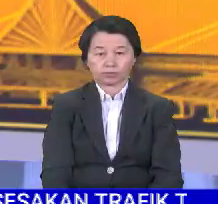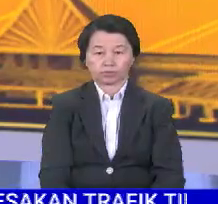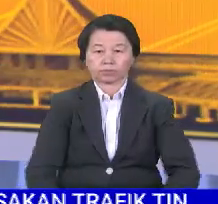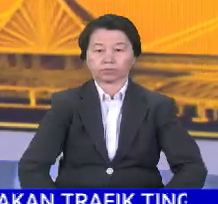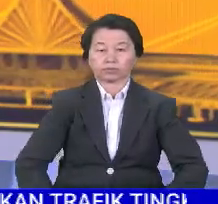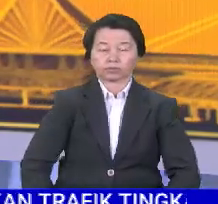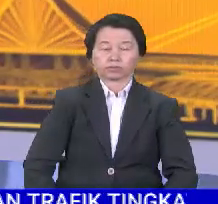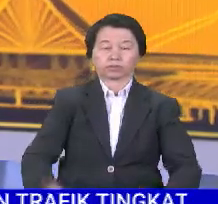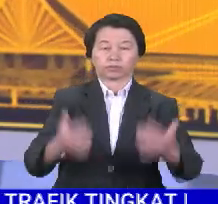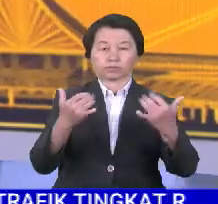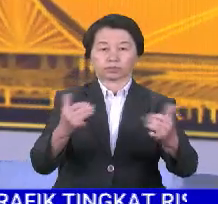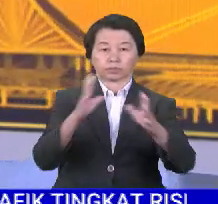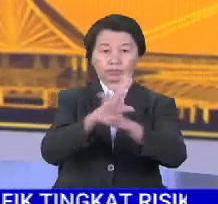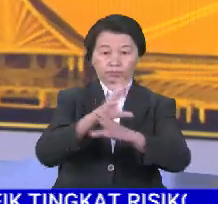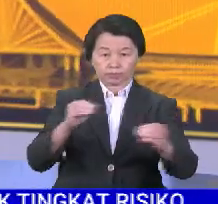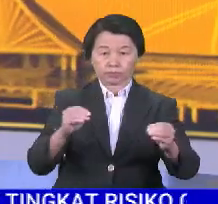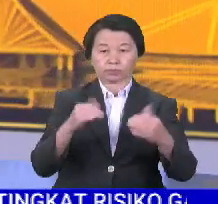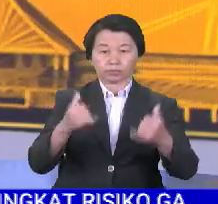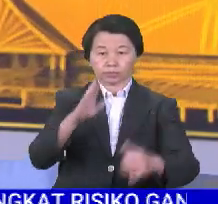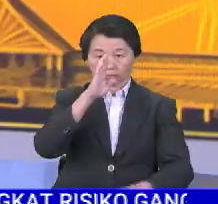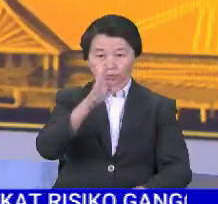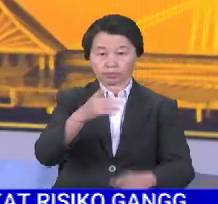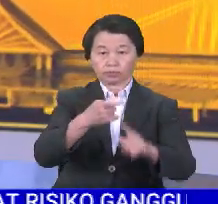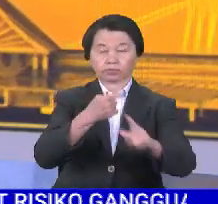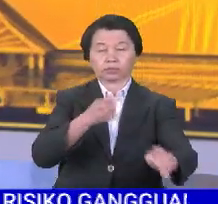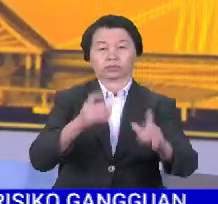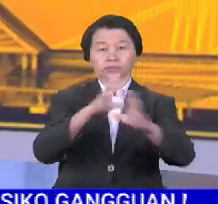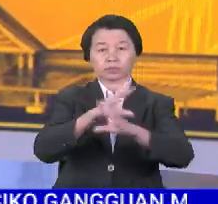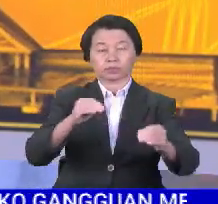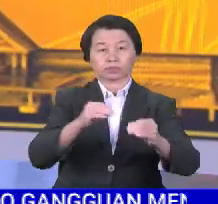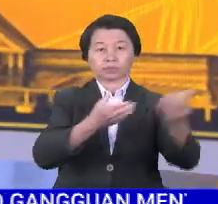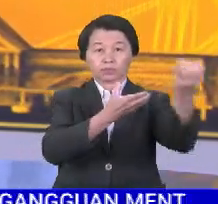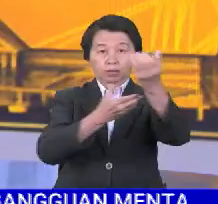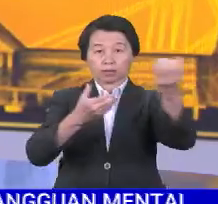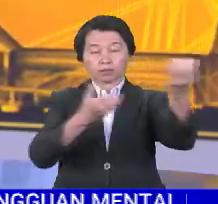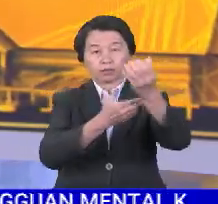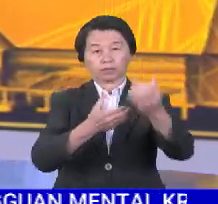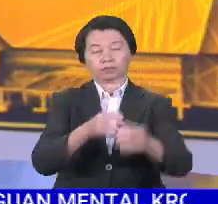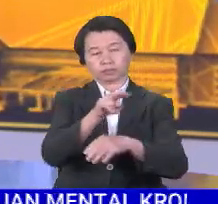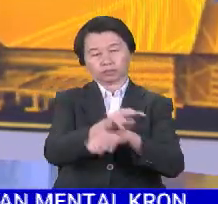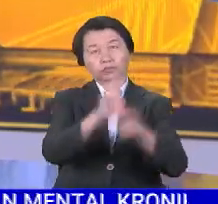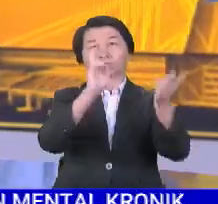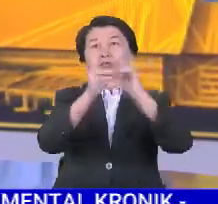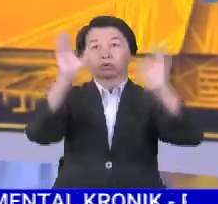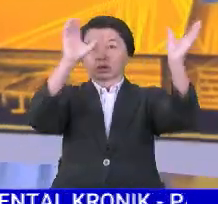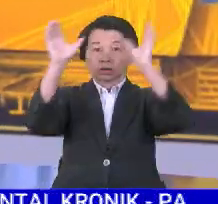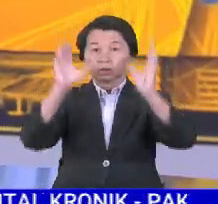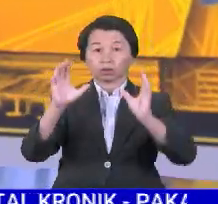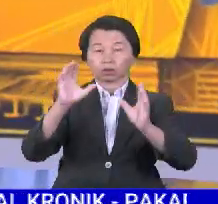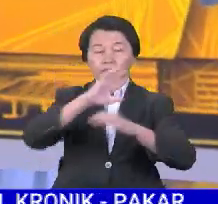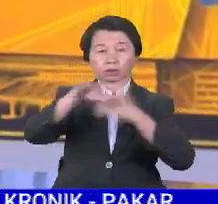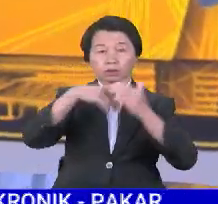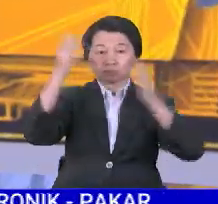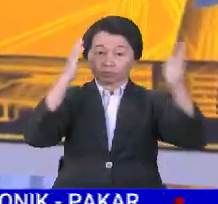Baik, seterusnya kita ke Sarawak. Fokus berita dari Bumi Kenyalang. Jabatan Bomba dan Penyelamat pantau perubahan cuaca di seluruh